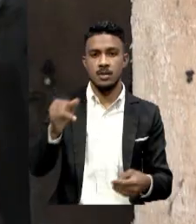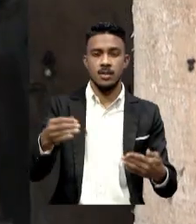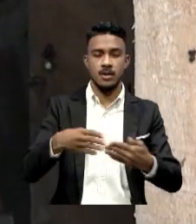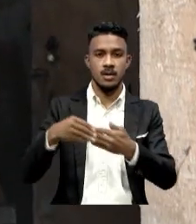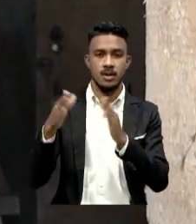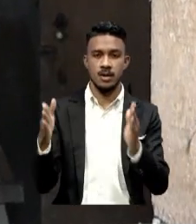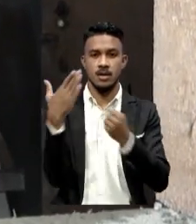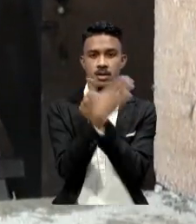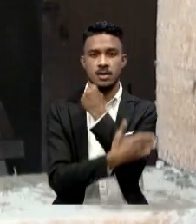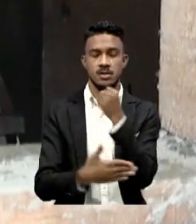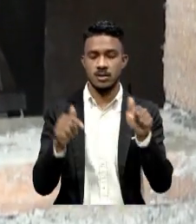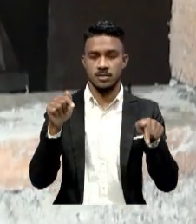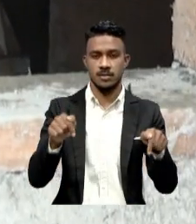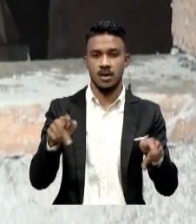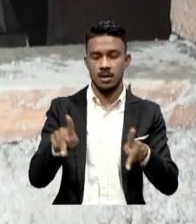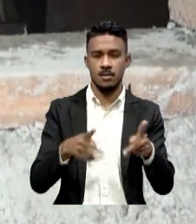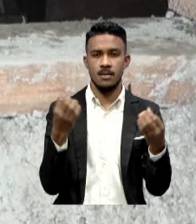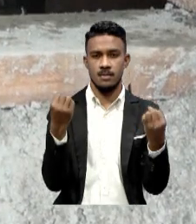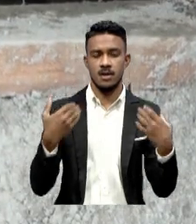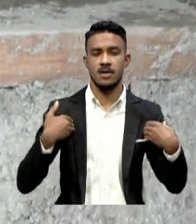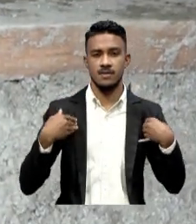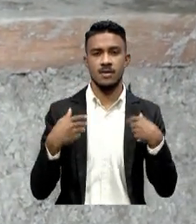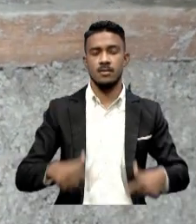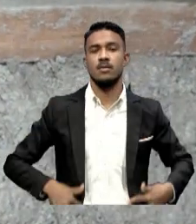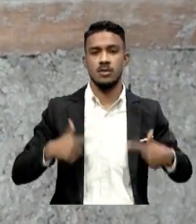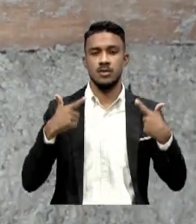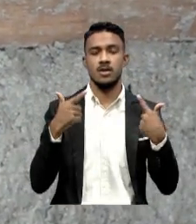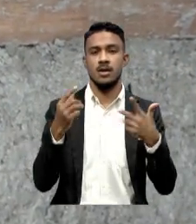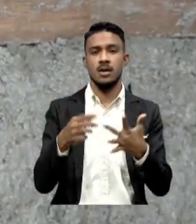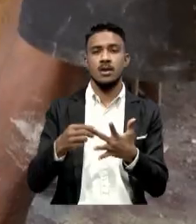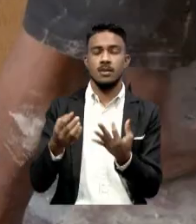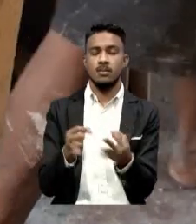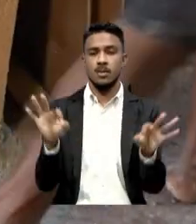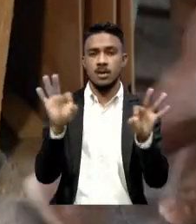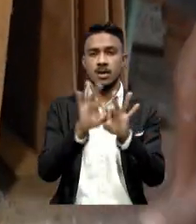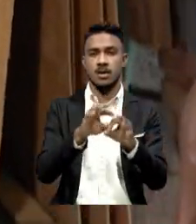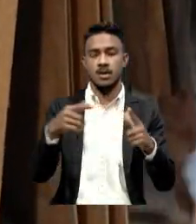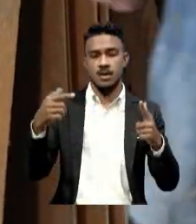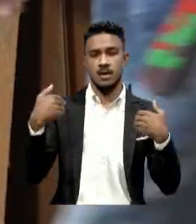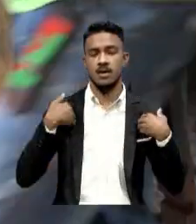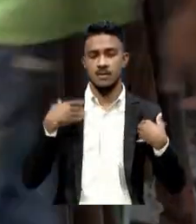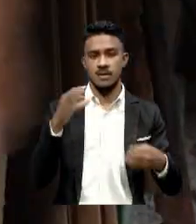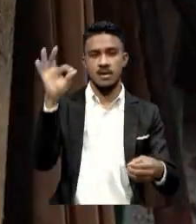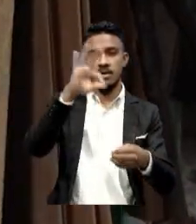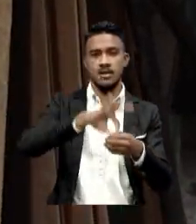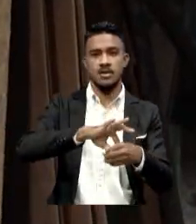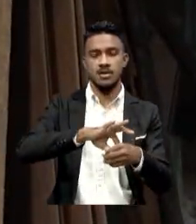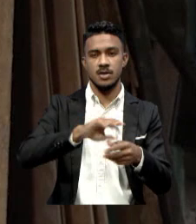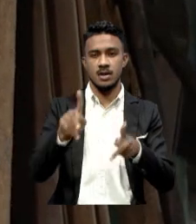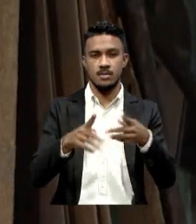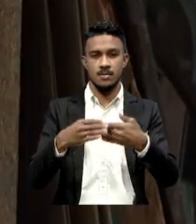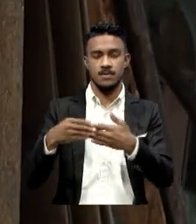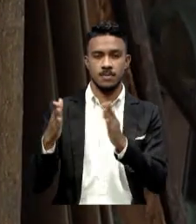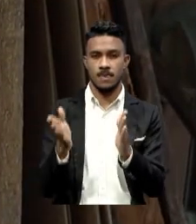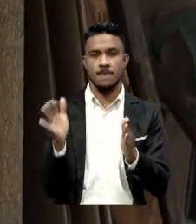ema Moris ya susar importante de ya tempu elisau tamba ukun na insira aproveita votus. Hodi atinji politika